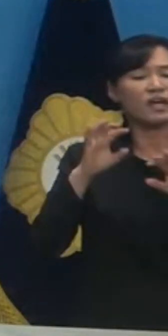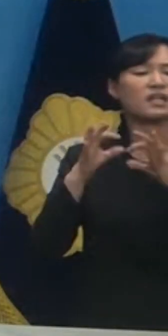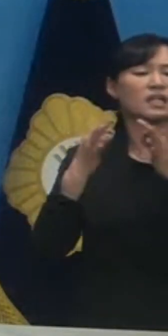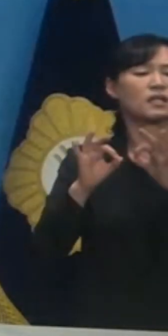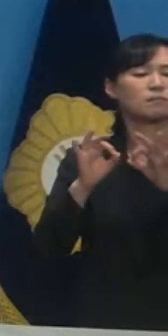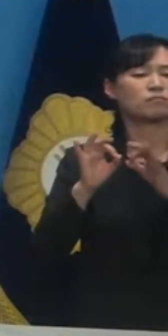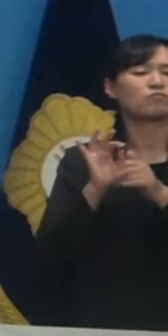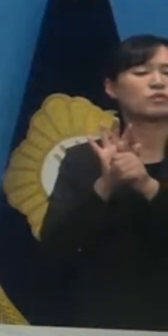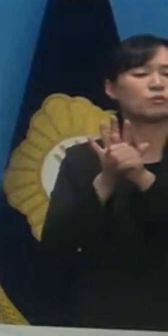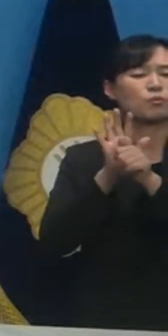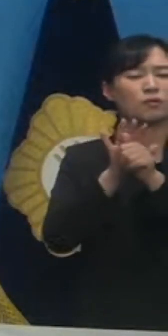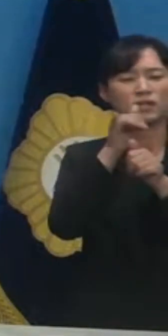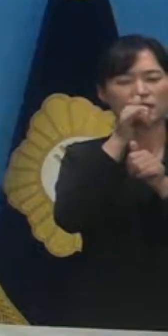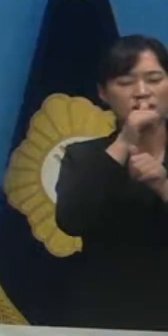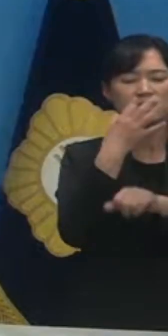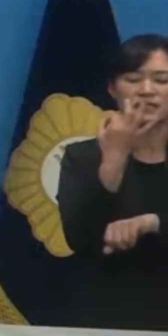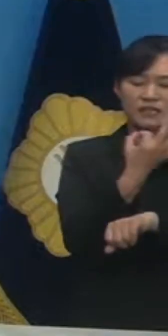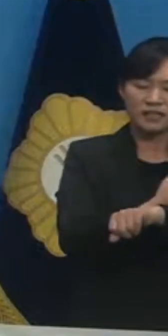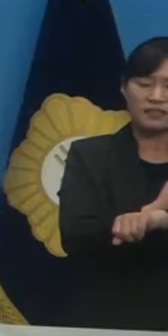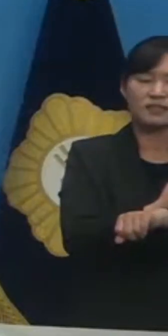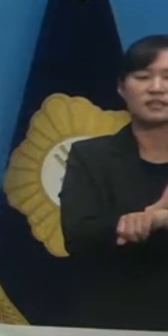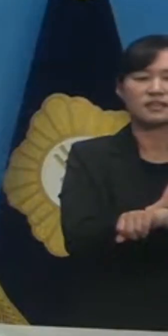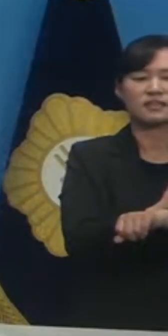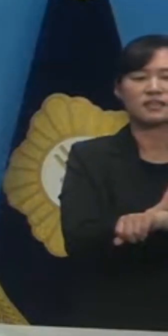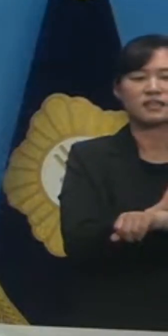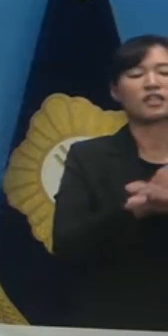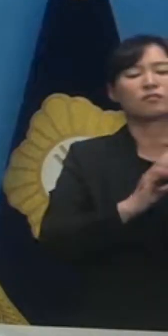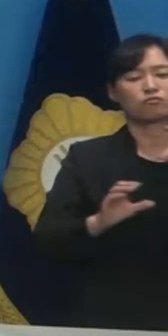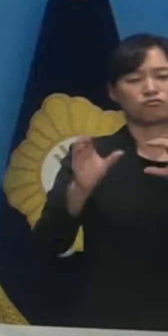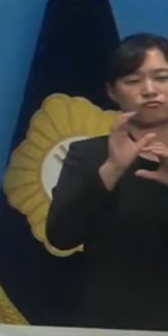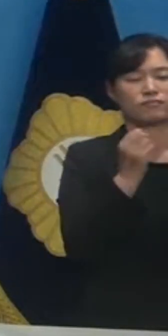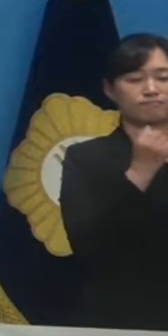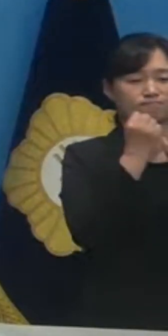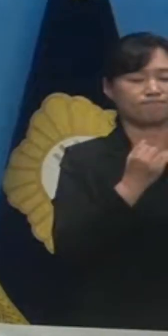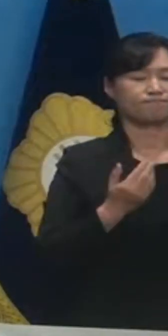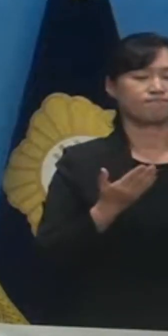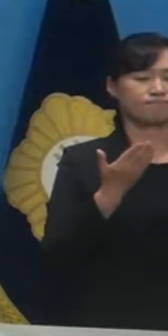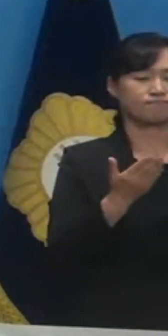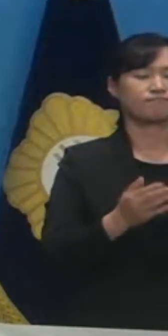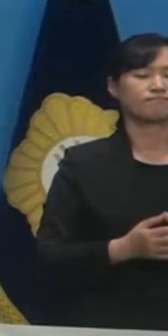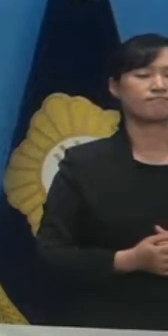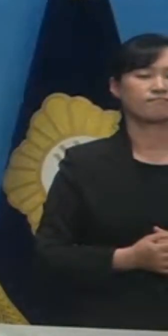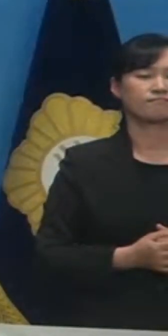지지하는 이유에 대해서 좀 간단히 관련돼서 발표를 좀 하겠습니다.